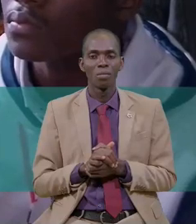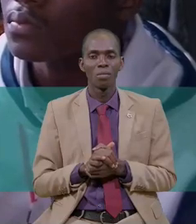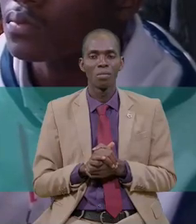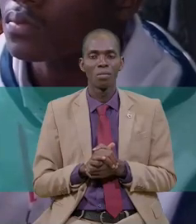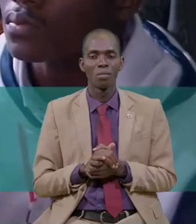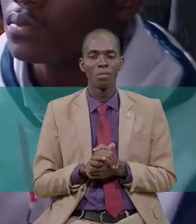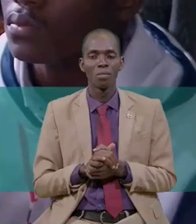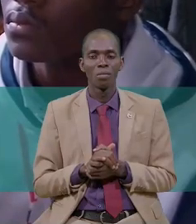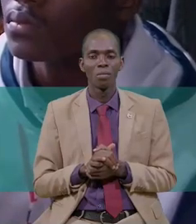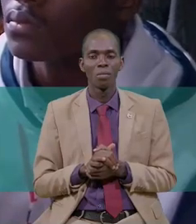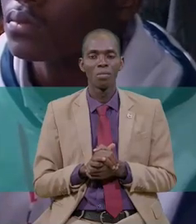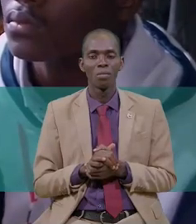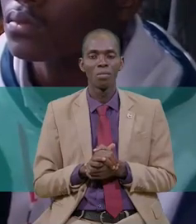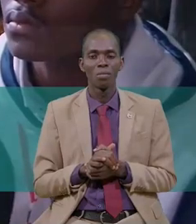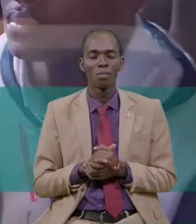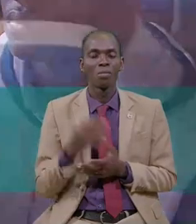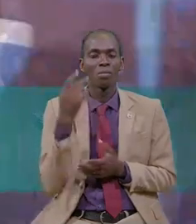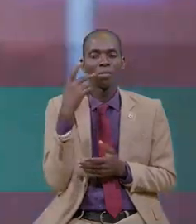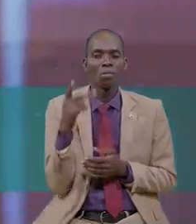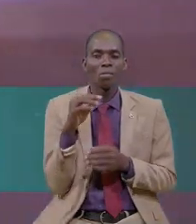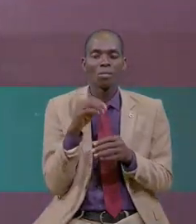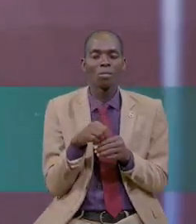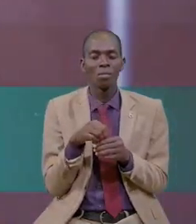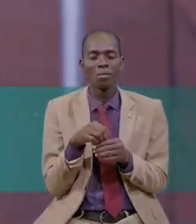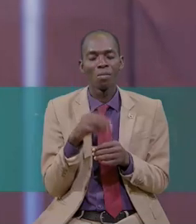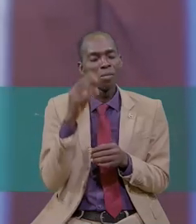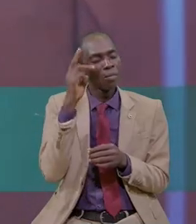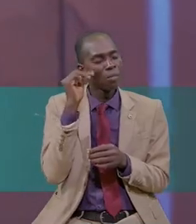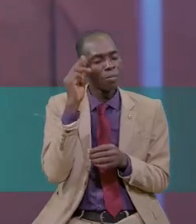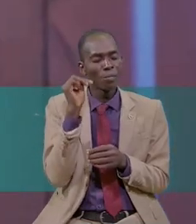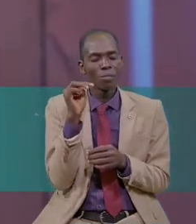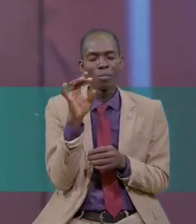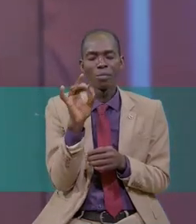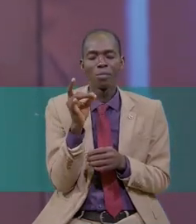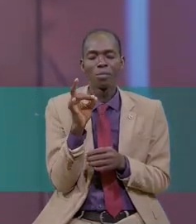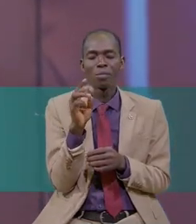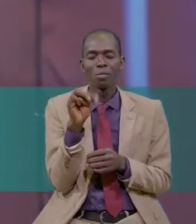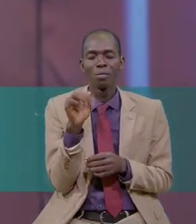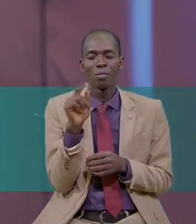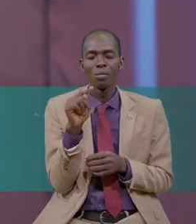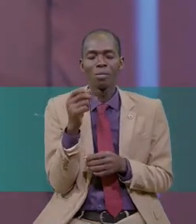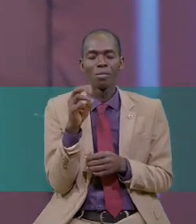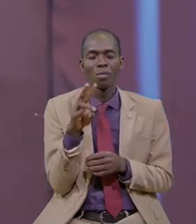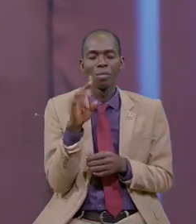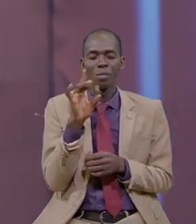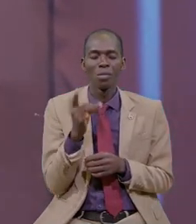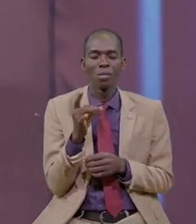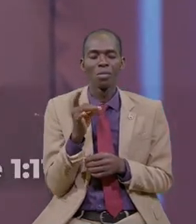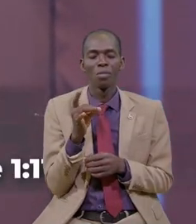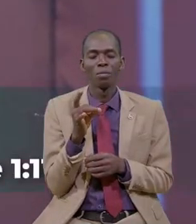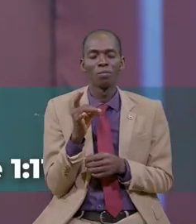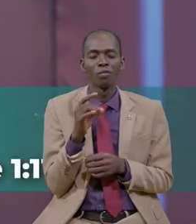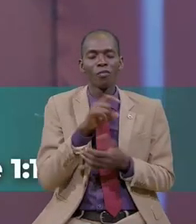La souffrance continuelle. Matthieu chapitre 8, les paroles de Jésus-Christ.